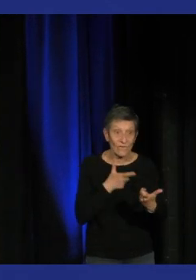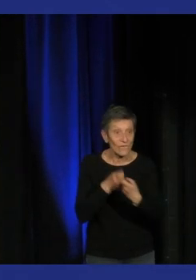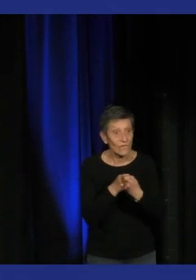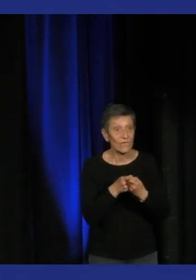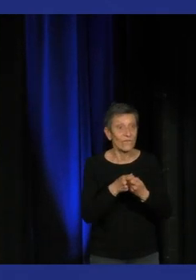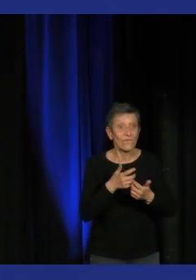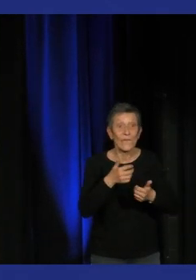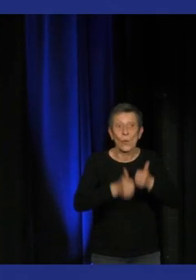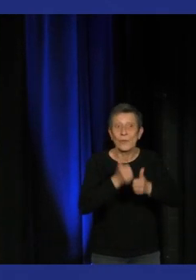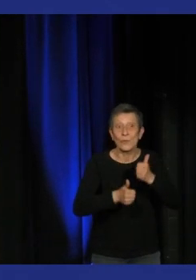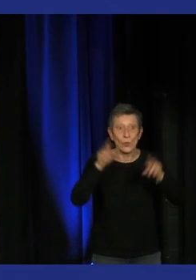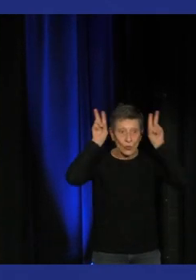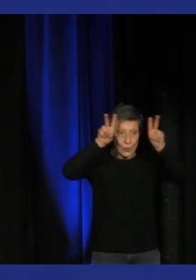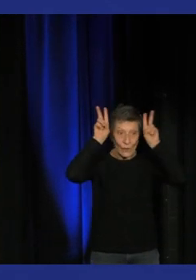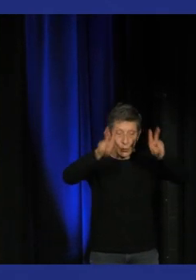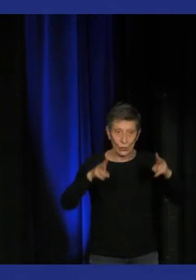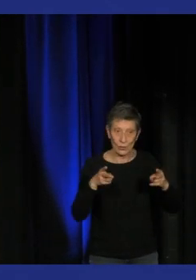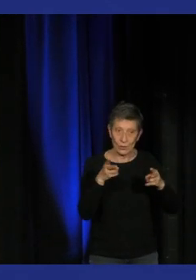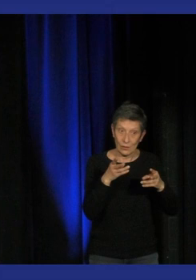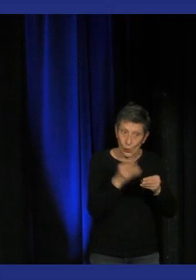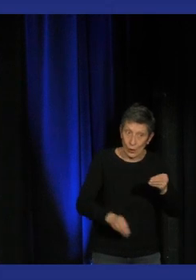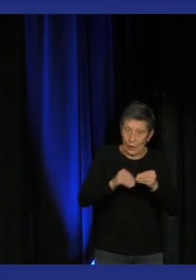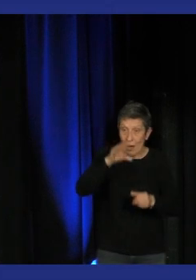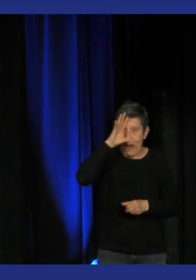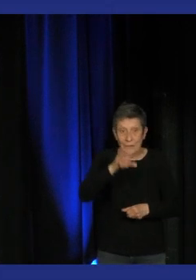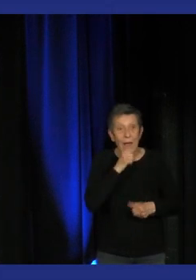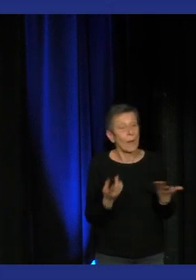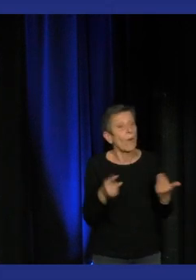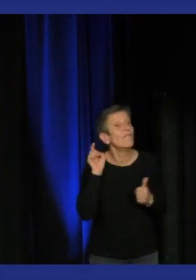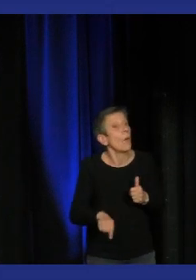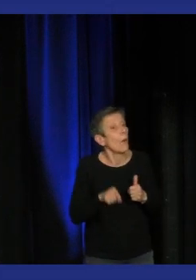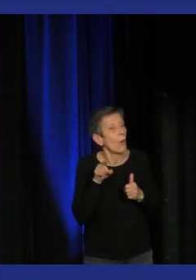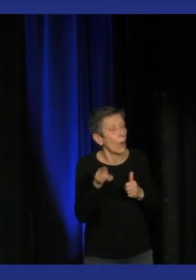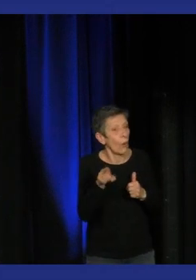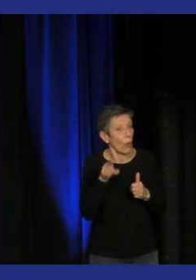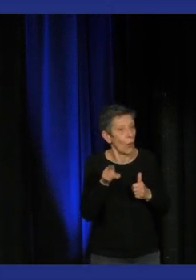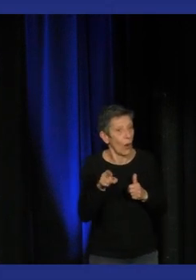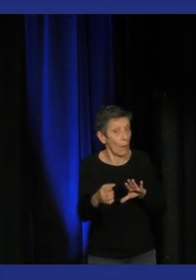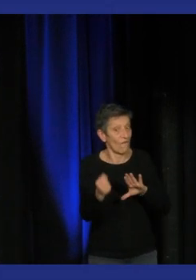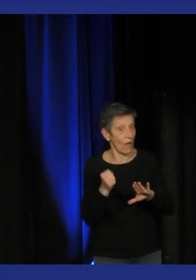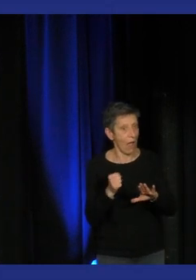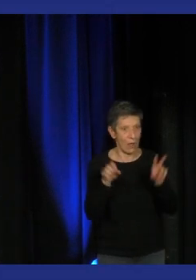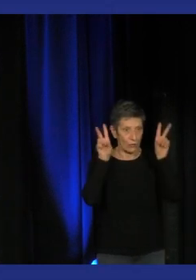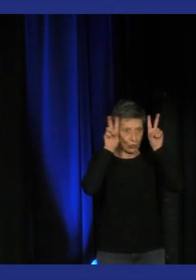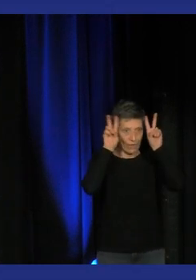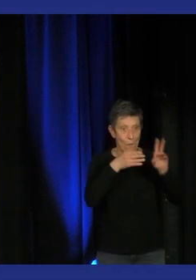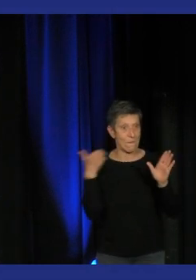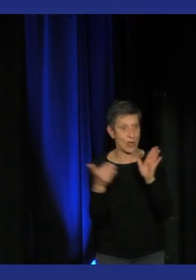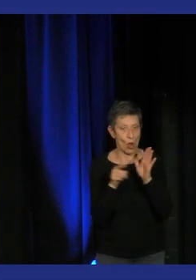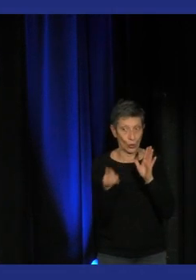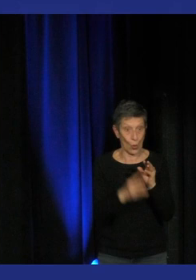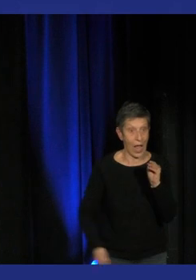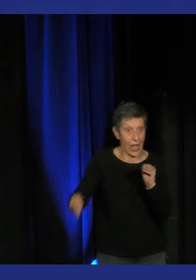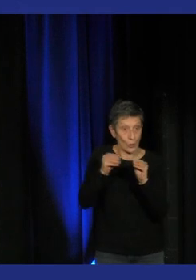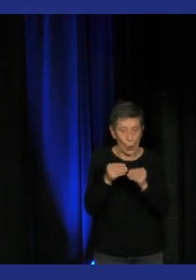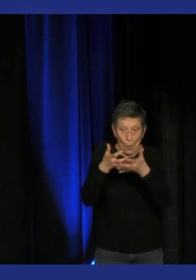pour rajouter de l'aléatoire, il fallait empêcher que les meilleurs chevaux aillent trop vite. Et donc on leur rajoutait un poids qu'on appelait